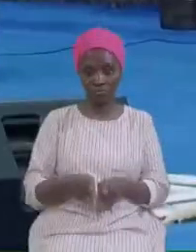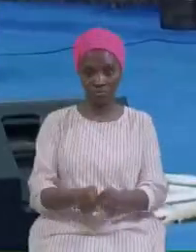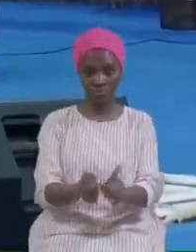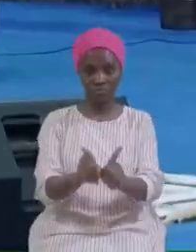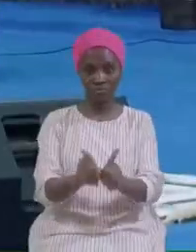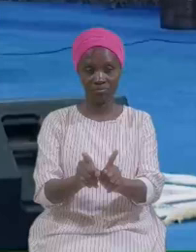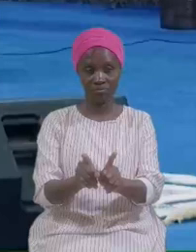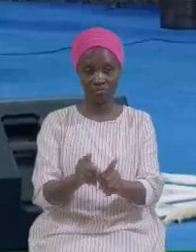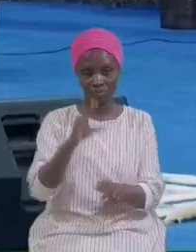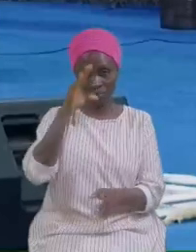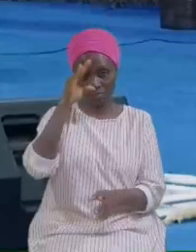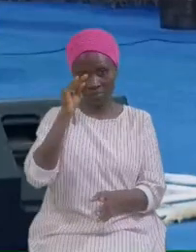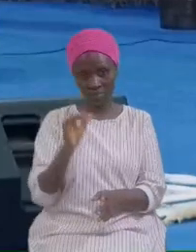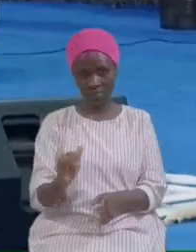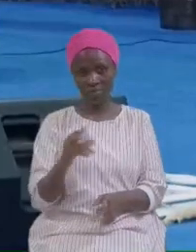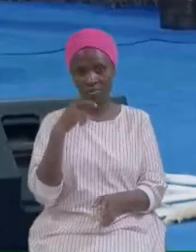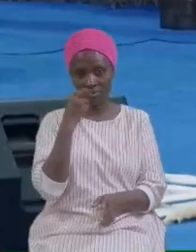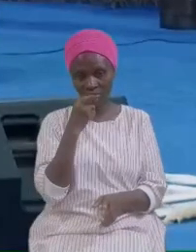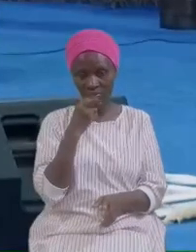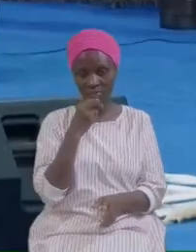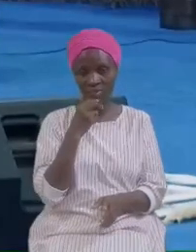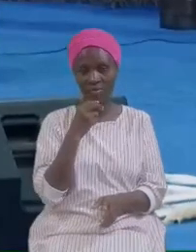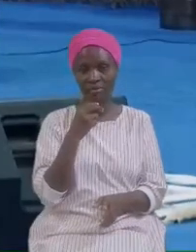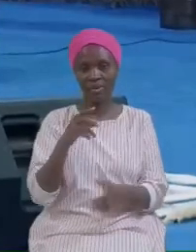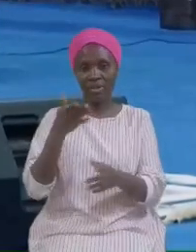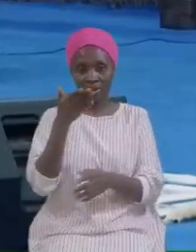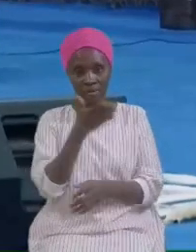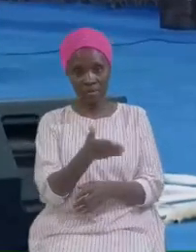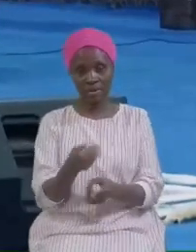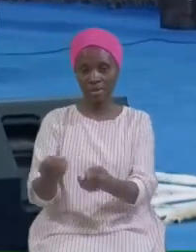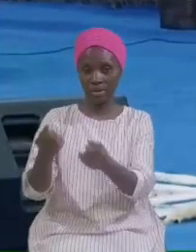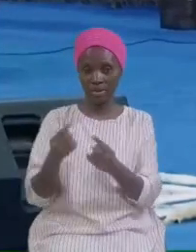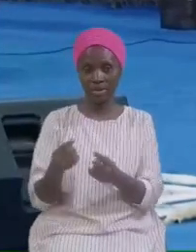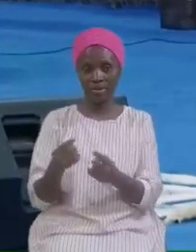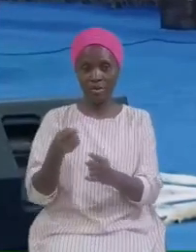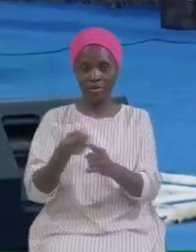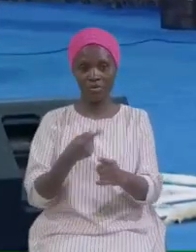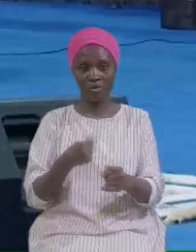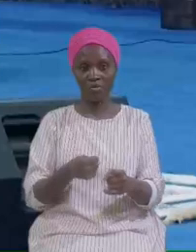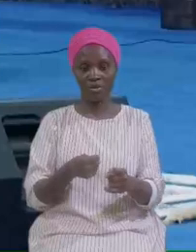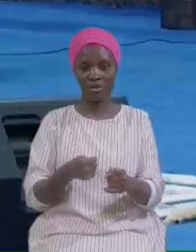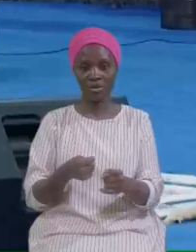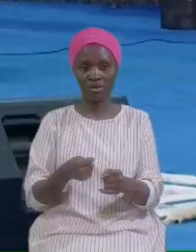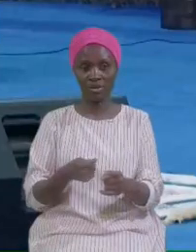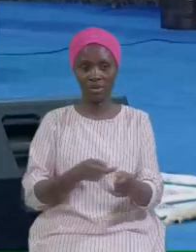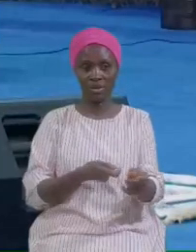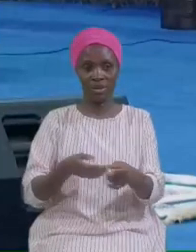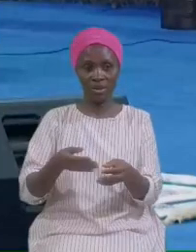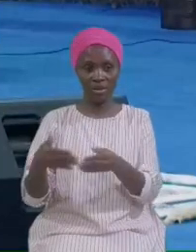parlait encore, survinrent de chez le chef de la synagogue des gens qui